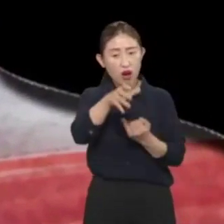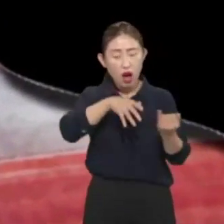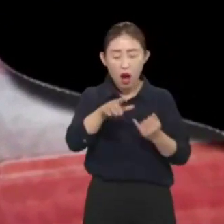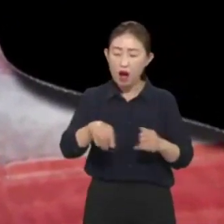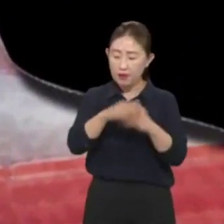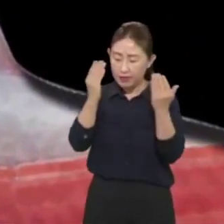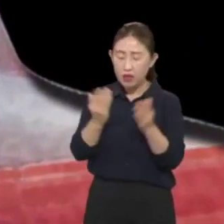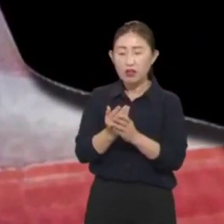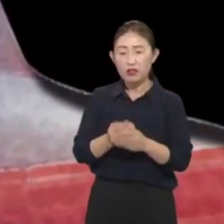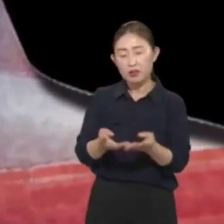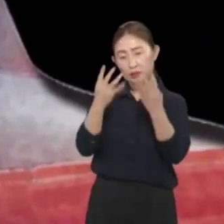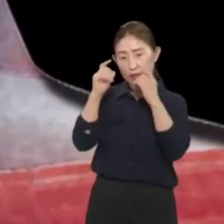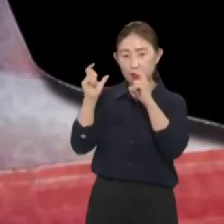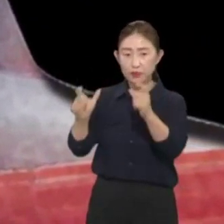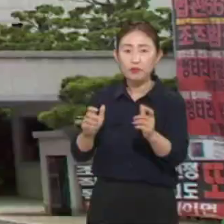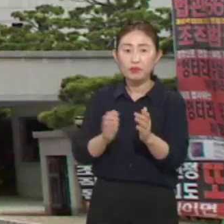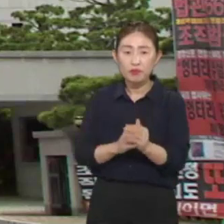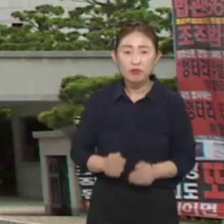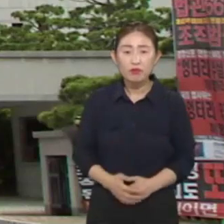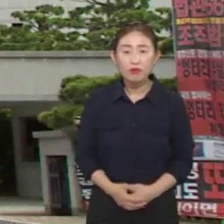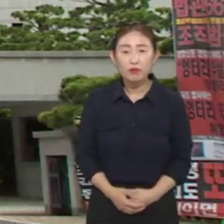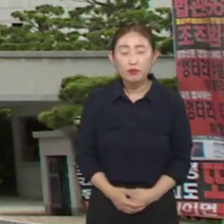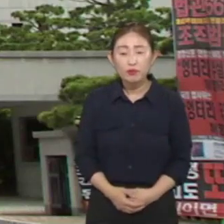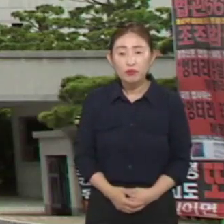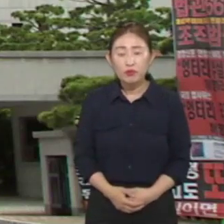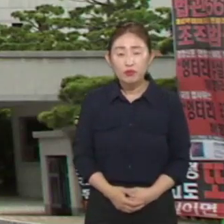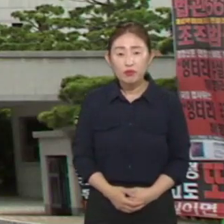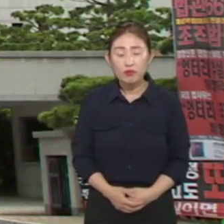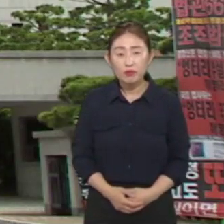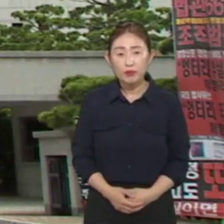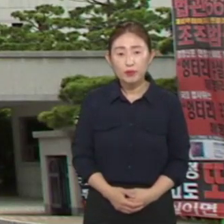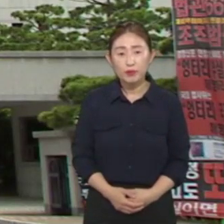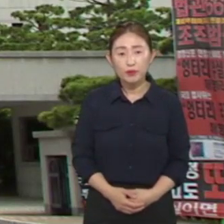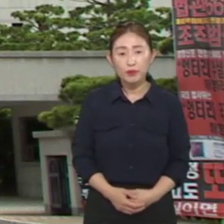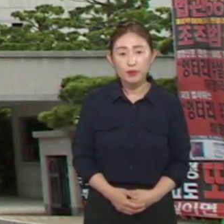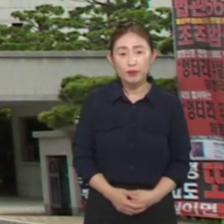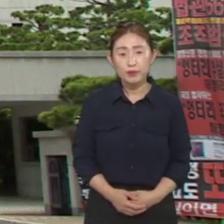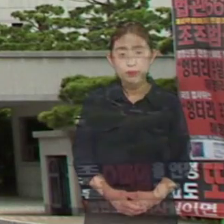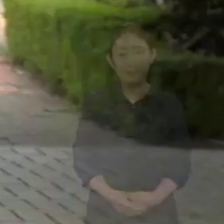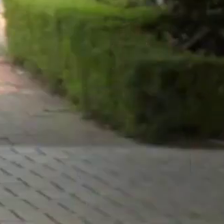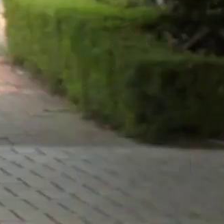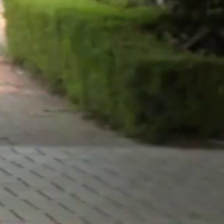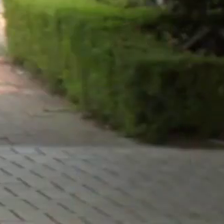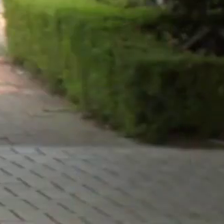모두 고려한 원심의 판단이 적절했다며 판결 이유를 설명했습니다.